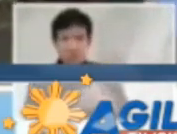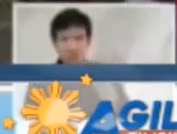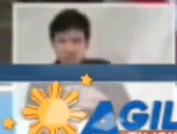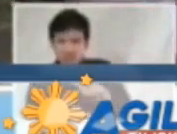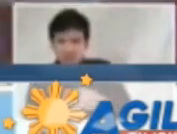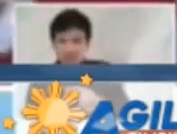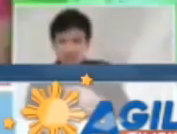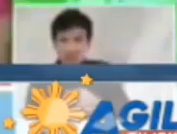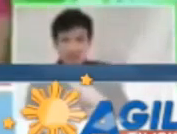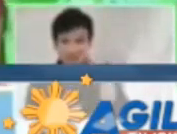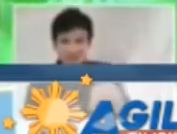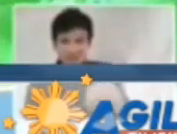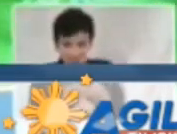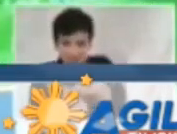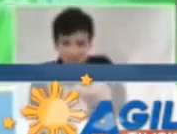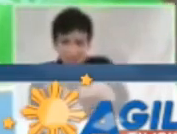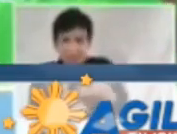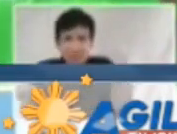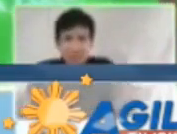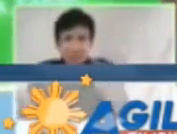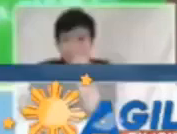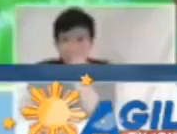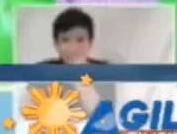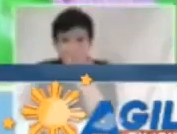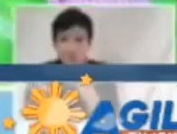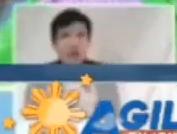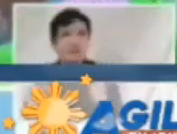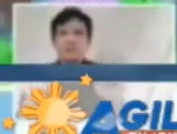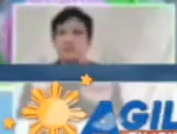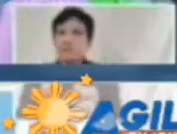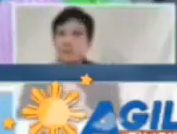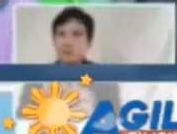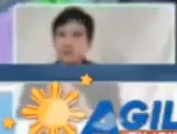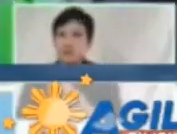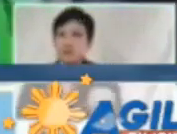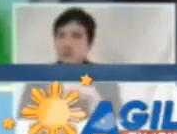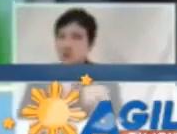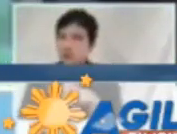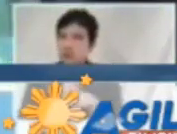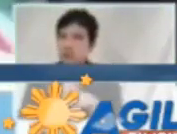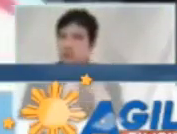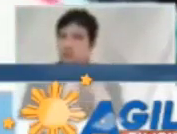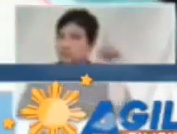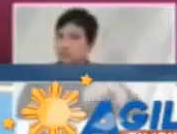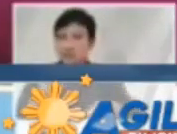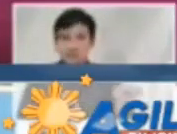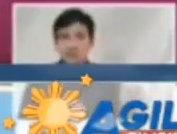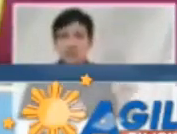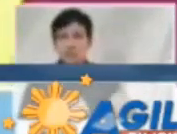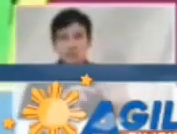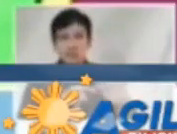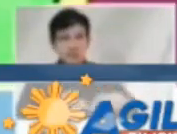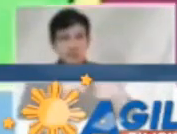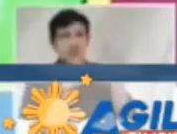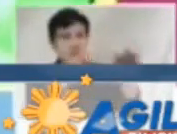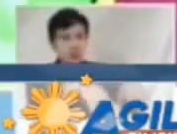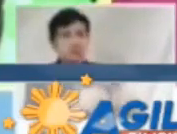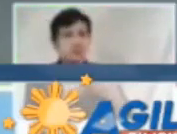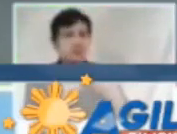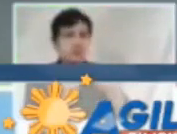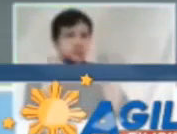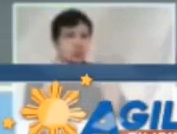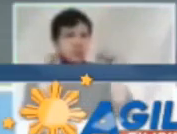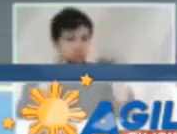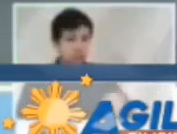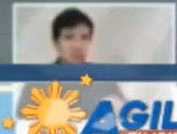kami sa mga munisipyo, sa mga city hall, hanggang sa probinsya, regional offices, hanggang dito po sa central office. Ipadala nyo po sa amin